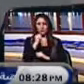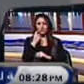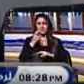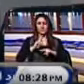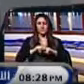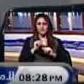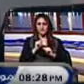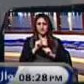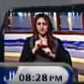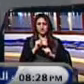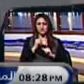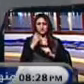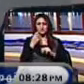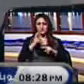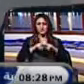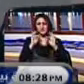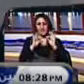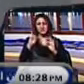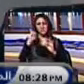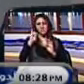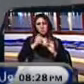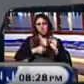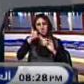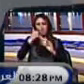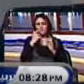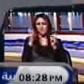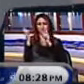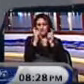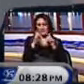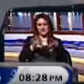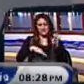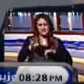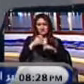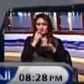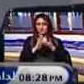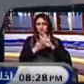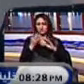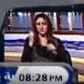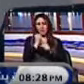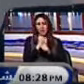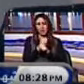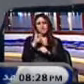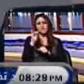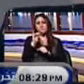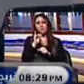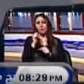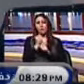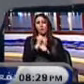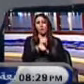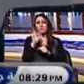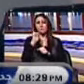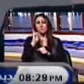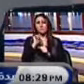إلى منابر لإحياء الأمل بلا خلافات سياسية ولا خلافات عقائدية. وضعوا آلية